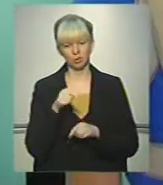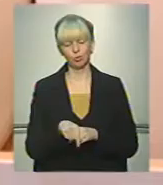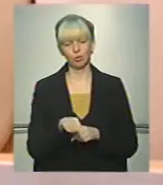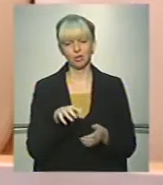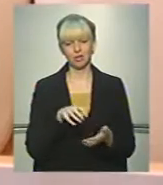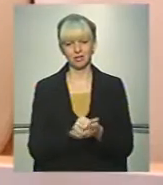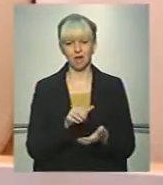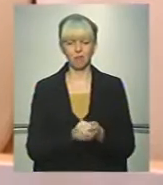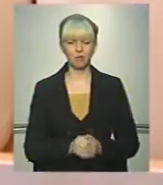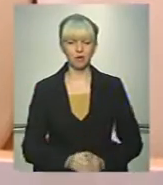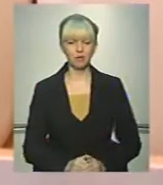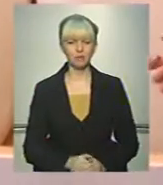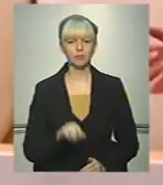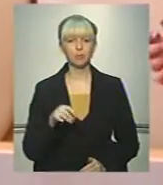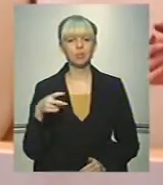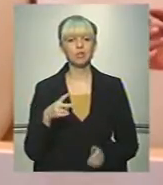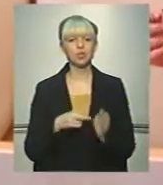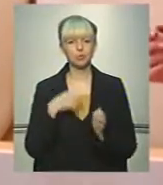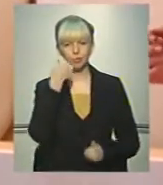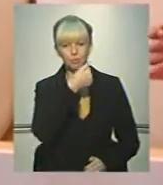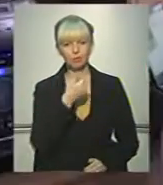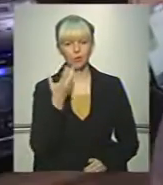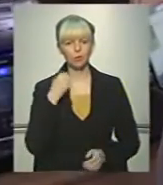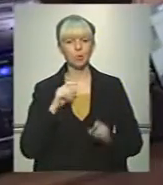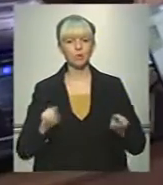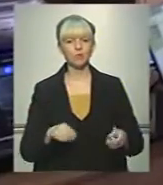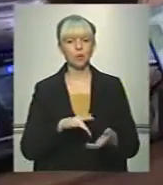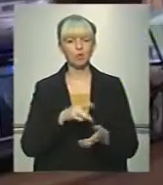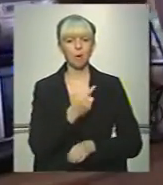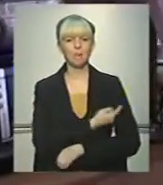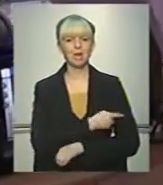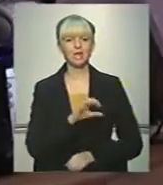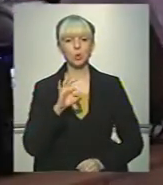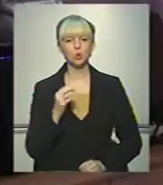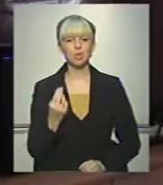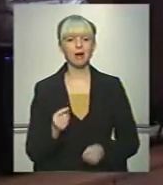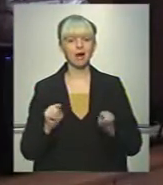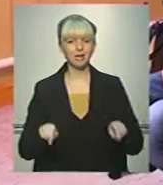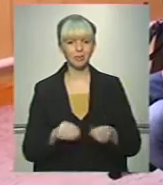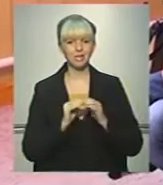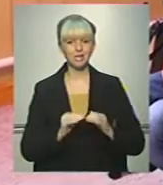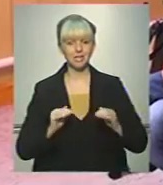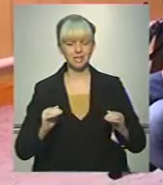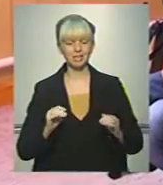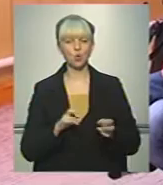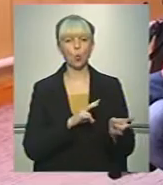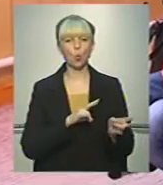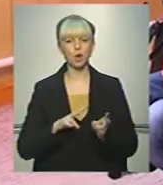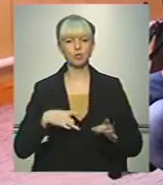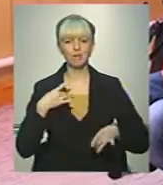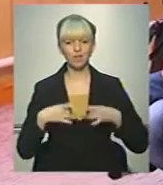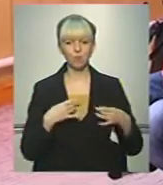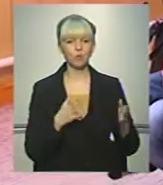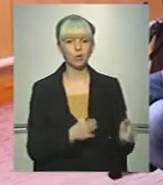займаюся. У 2007 році, коли був створений Центр медико-соціальної реабілітації дітей з органічними ураженнями